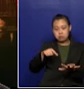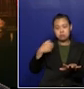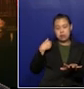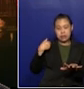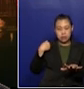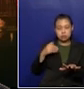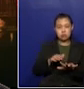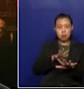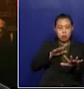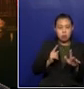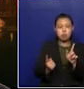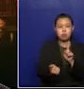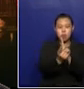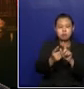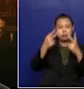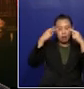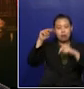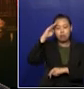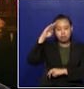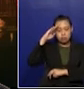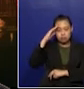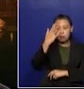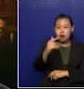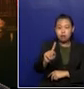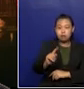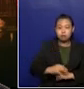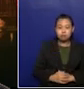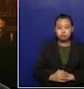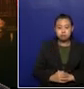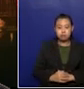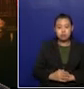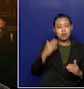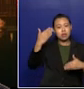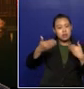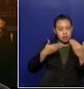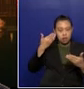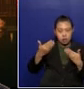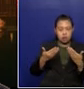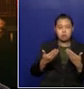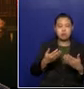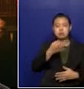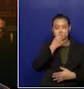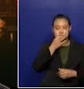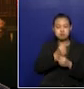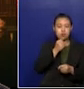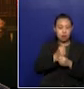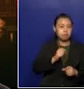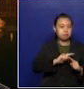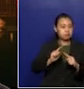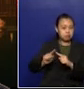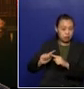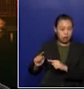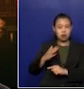าจะมาพบท่านแน่นอนฮะเพราะกิจการการทำมาหากินการประมงของเขานี่ประมงน